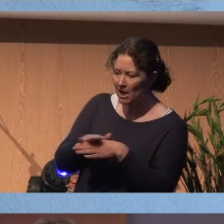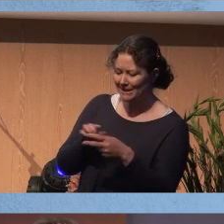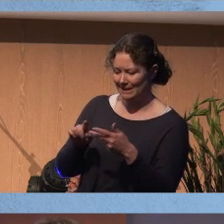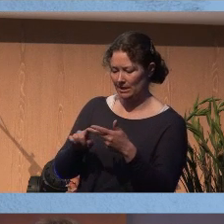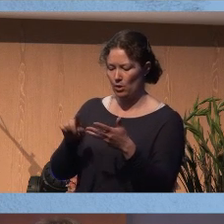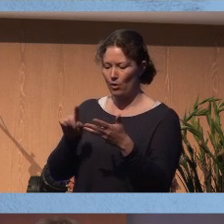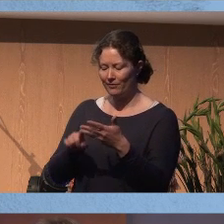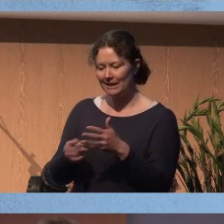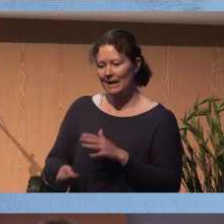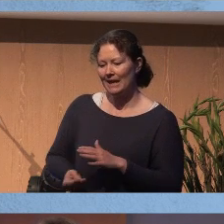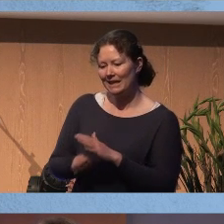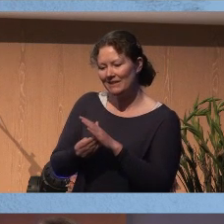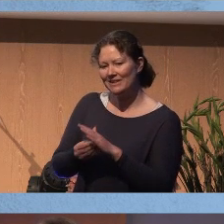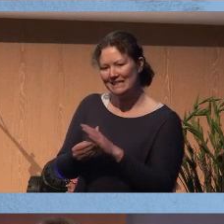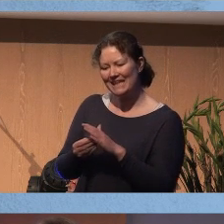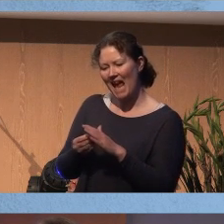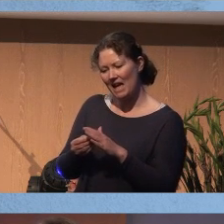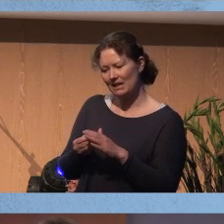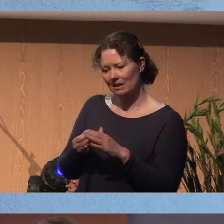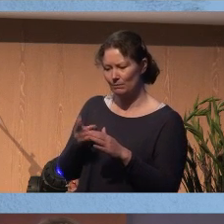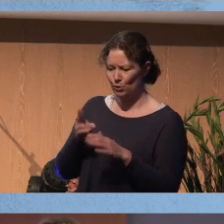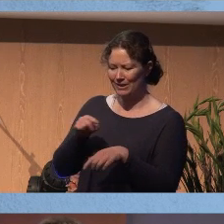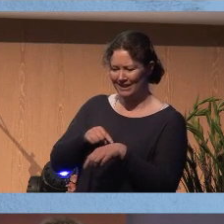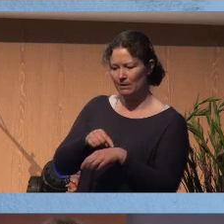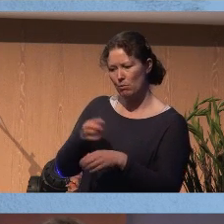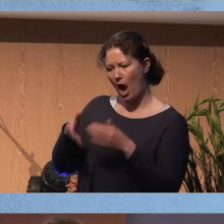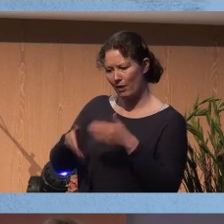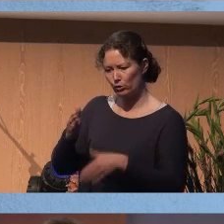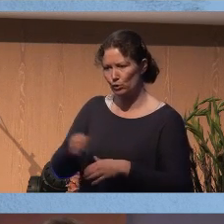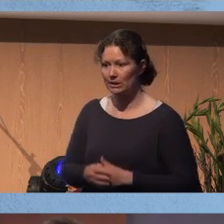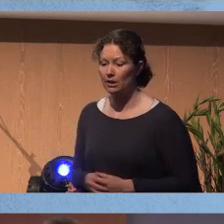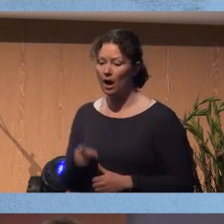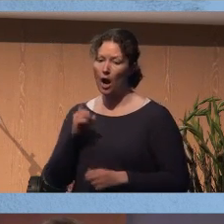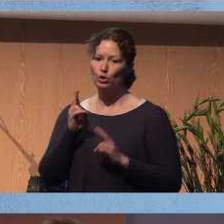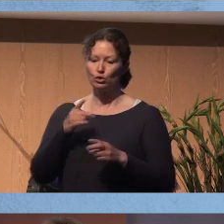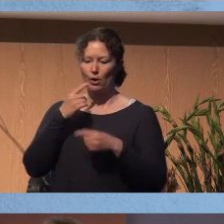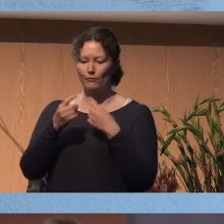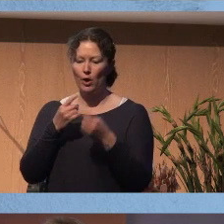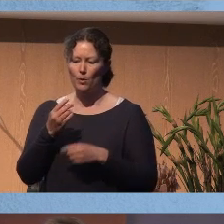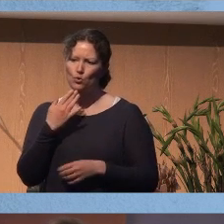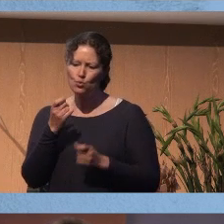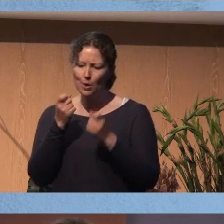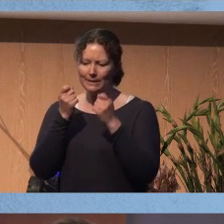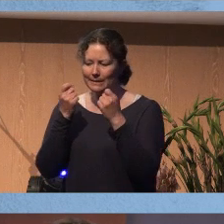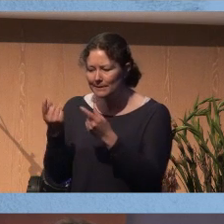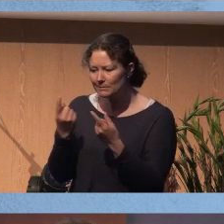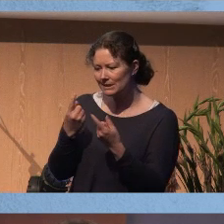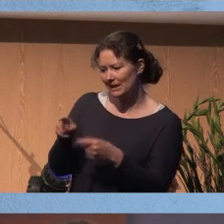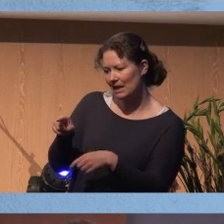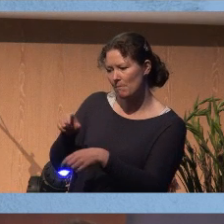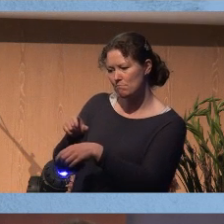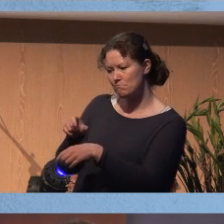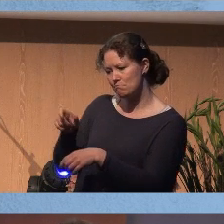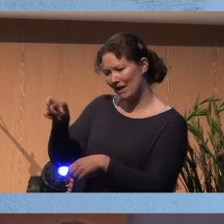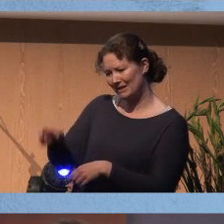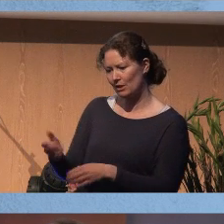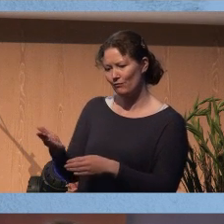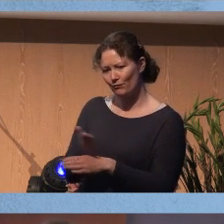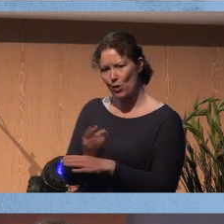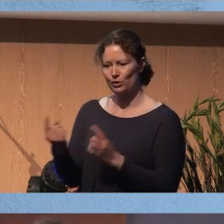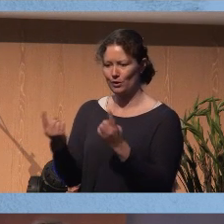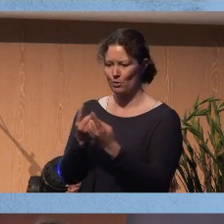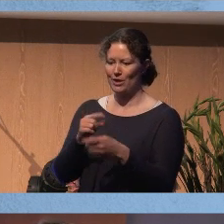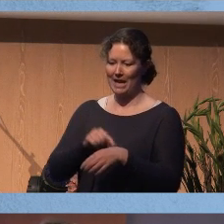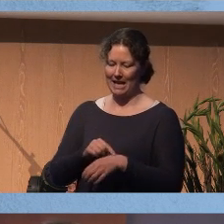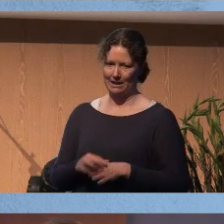4. Invester i avslutningen. Han har også formulert gode tips til pasienten før møte med legen.